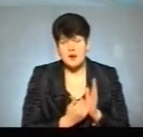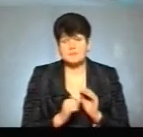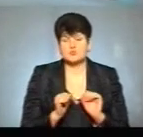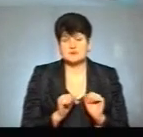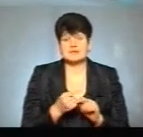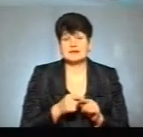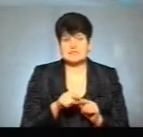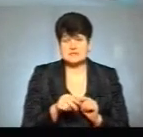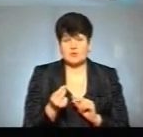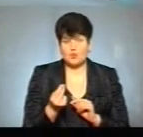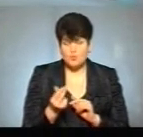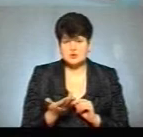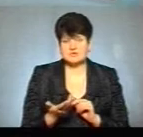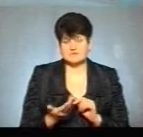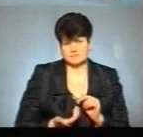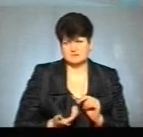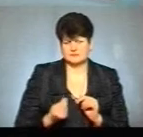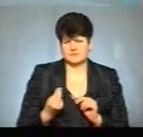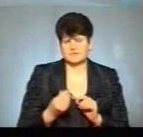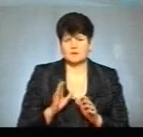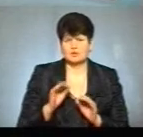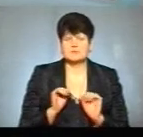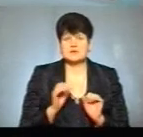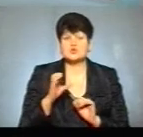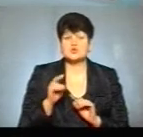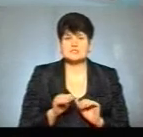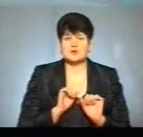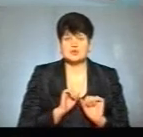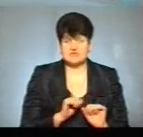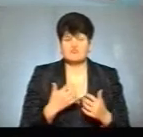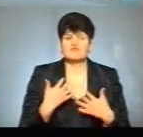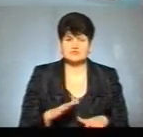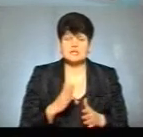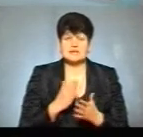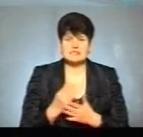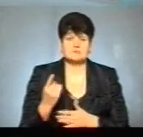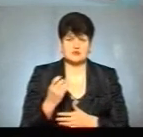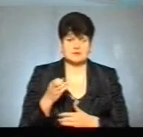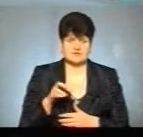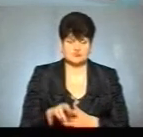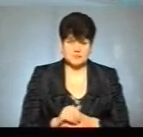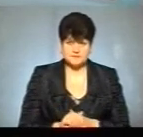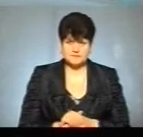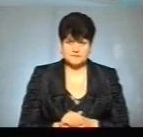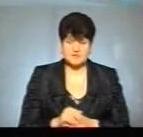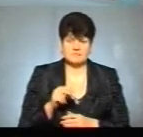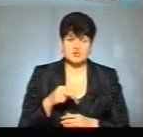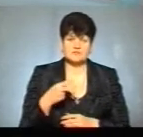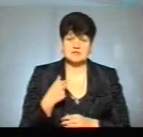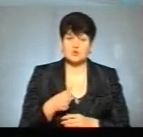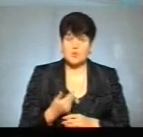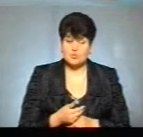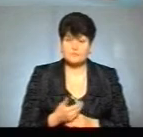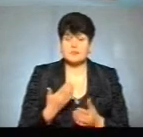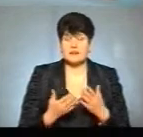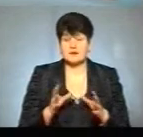цих коштів на території готівкової виплати буде Департамент соціального захисту, вже є з 1 січня 2020 року, але